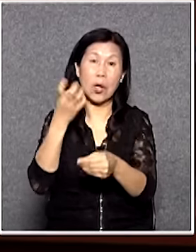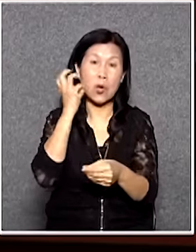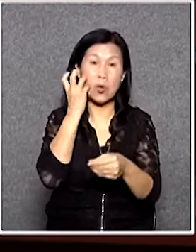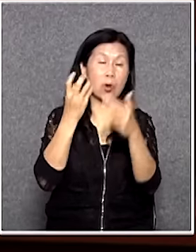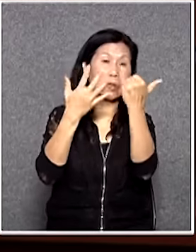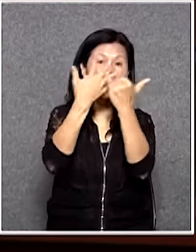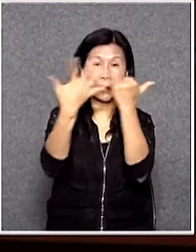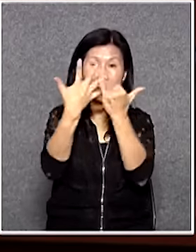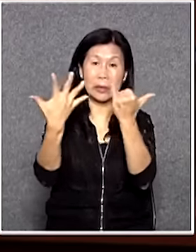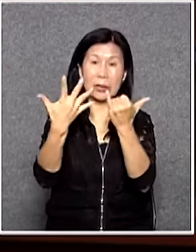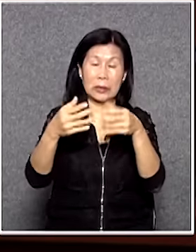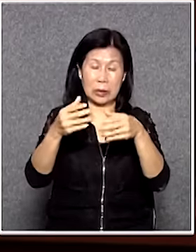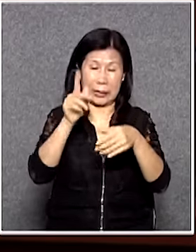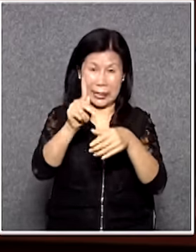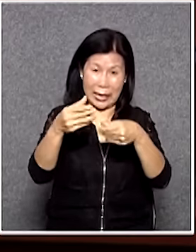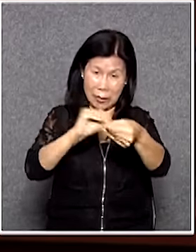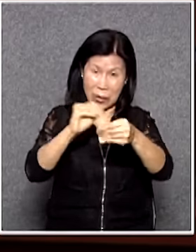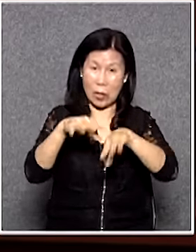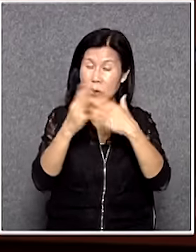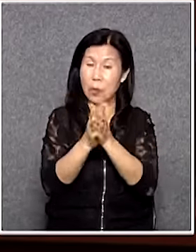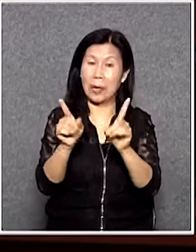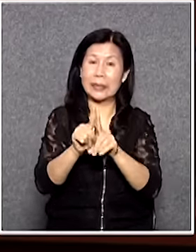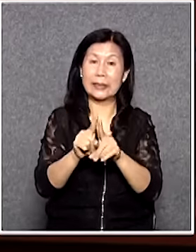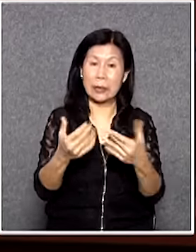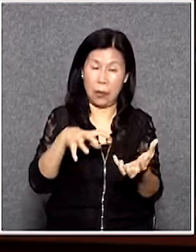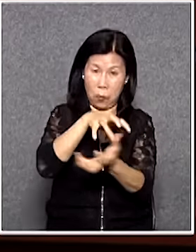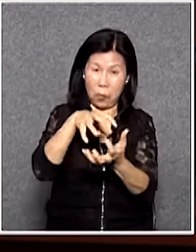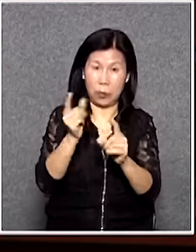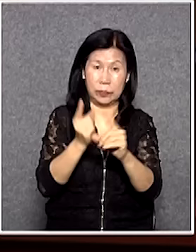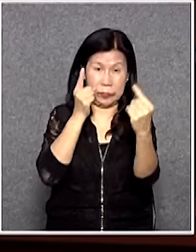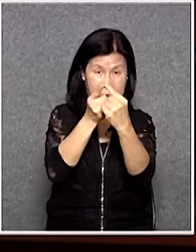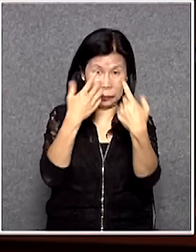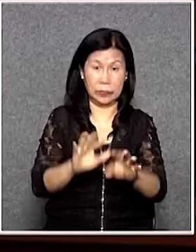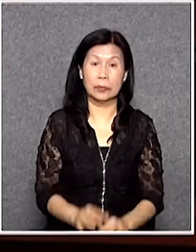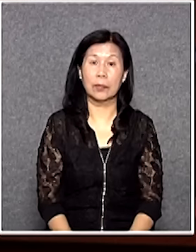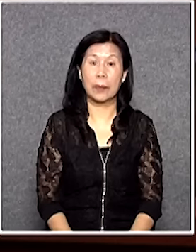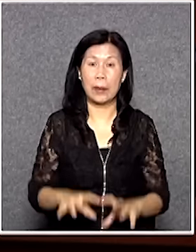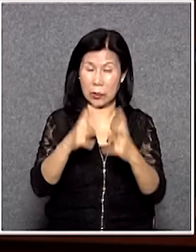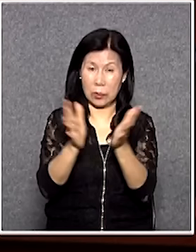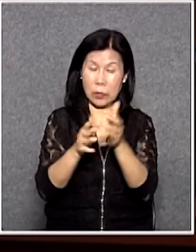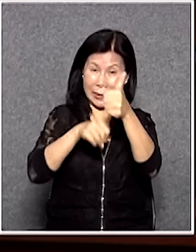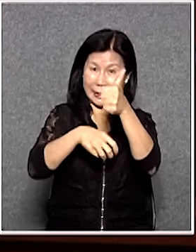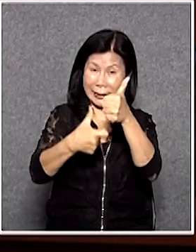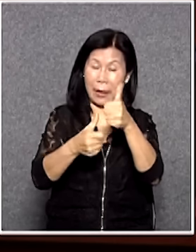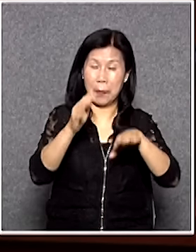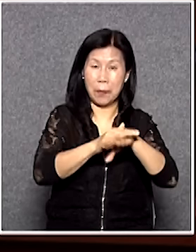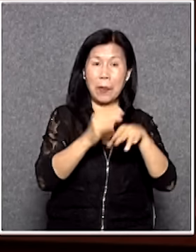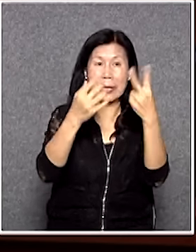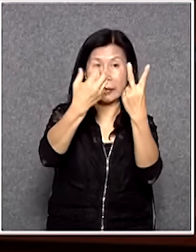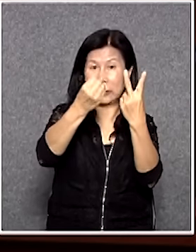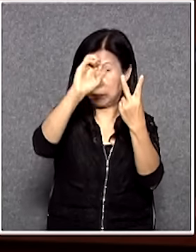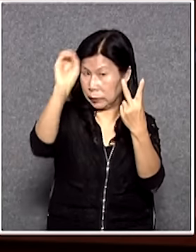于混合资产成分基金，它的目标呢就是将成分基金的净资产值的